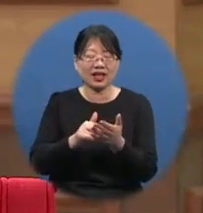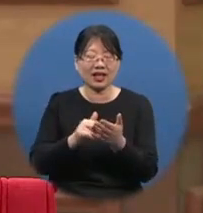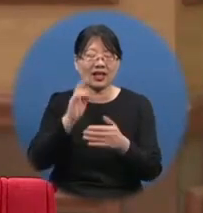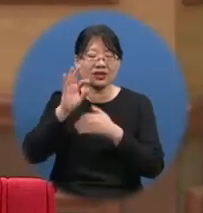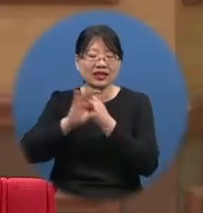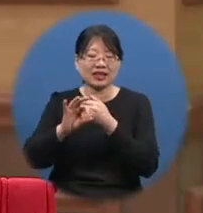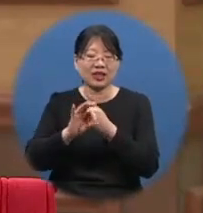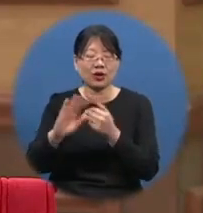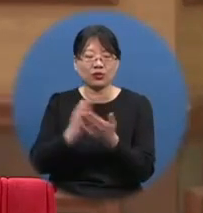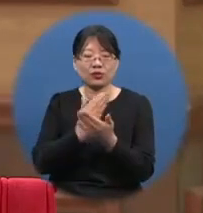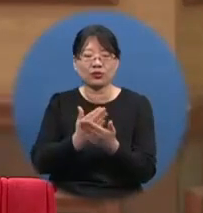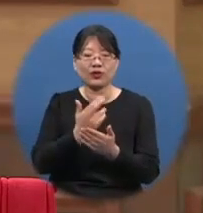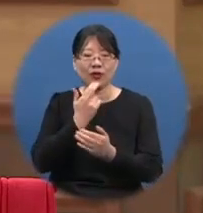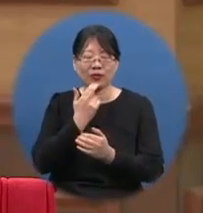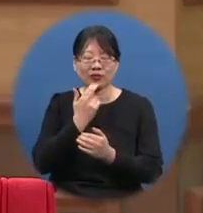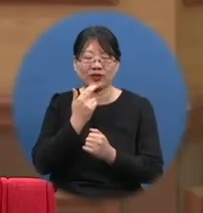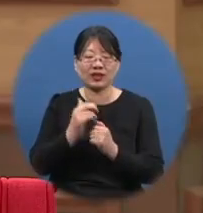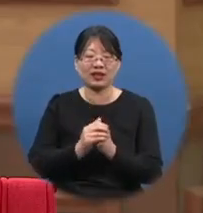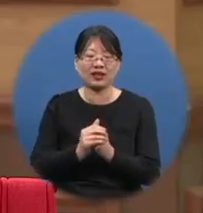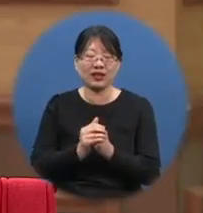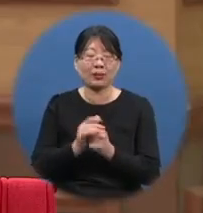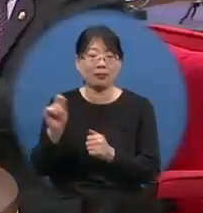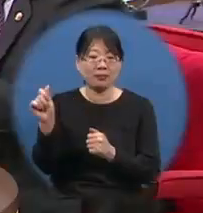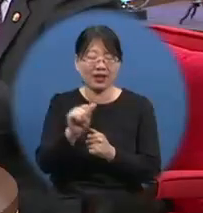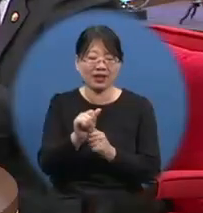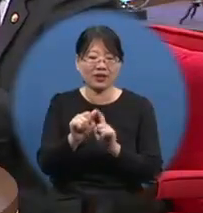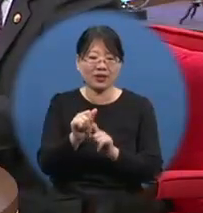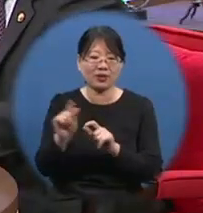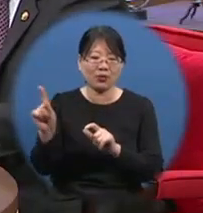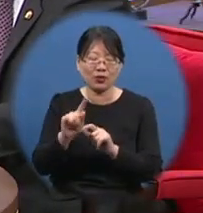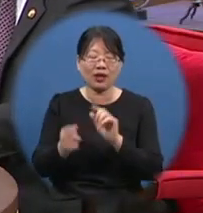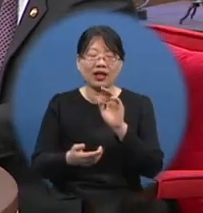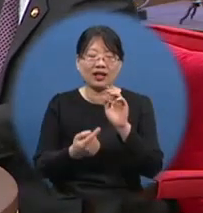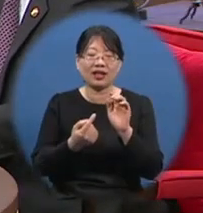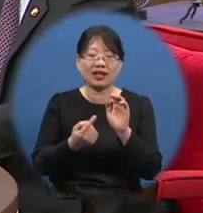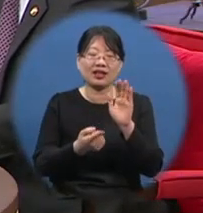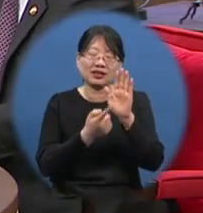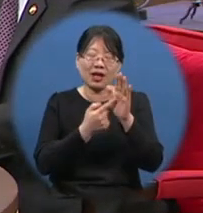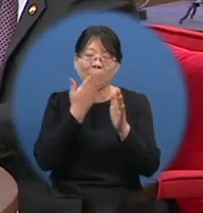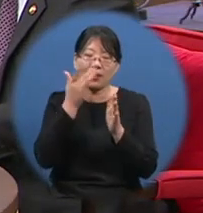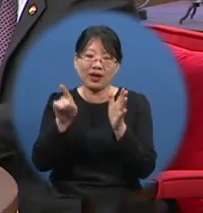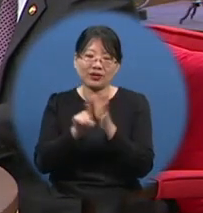가상이 구분 없이 빠른 속도로 뭔가 구현을 해주려 하면은